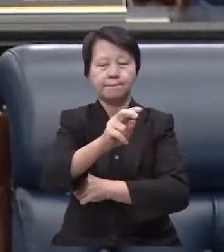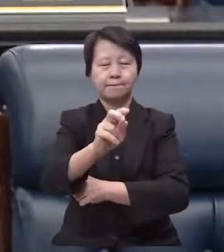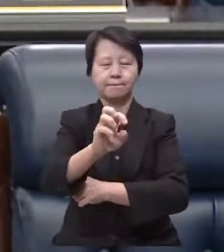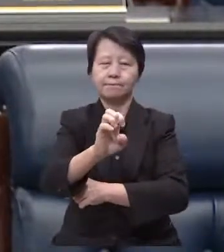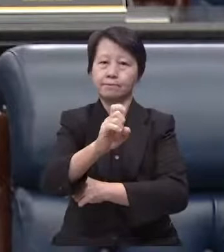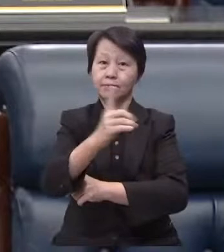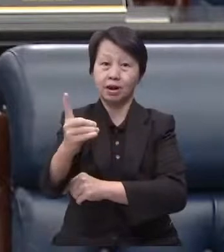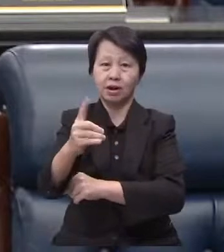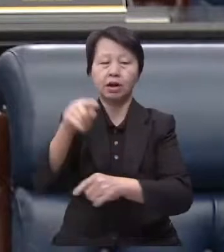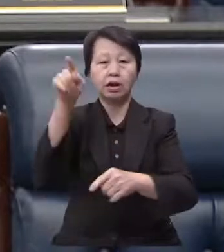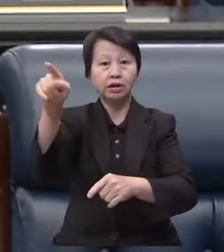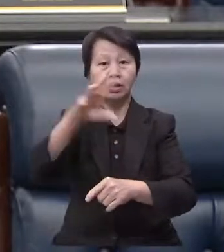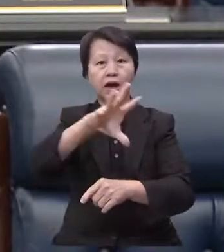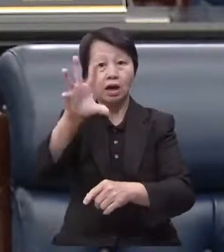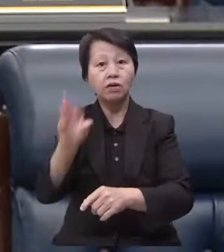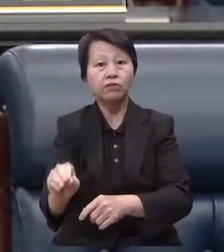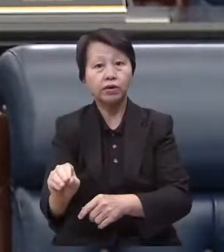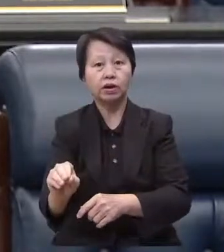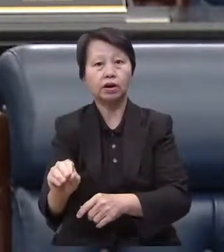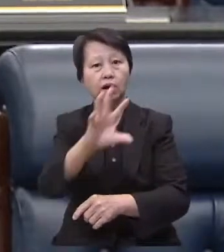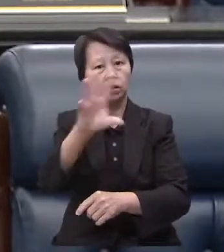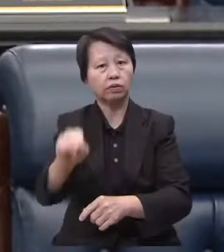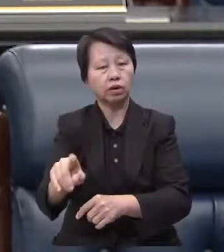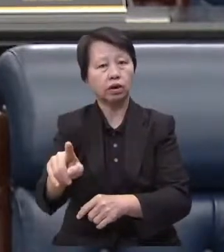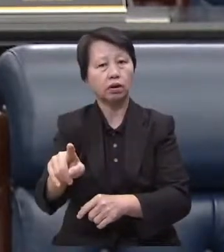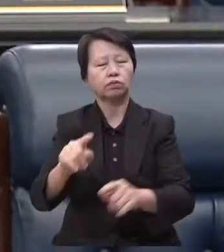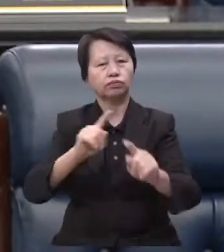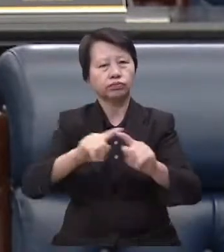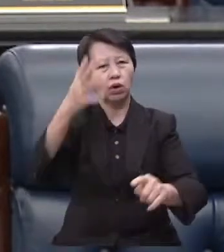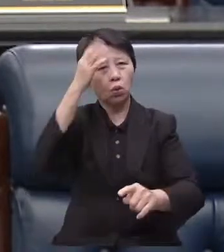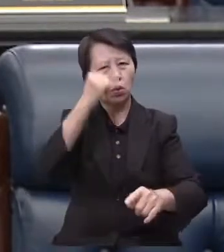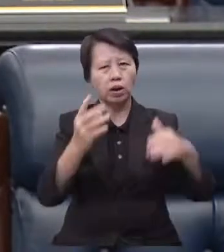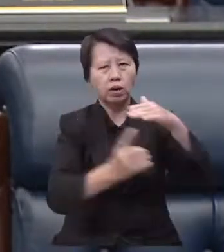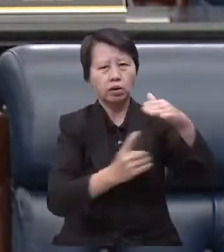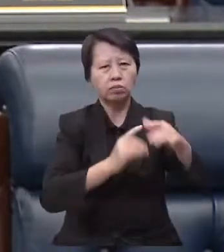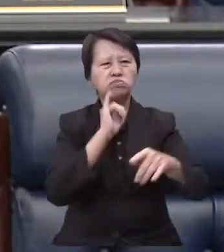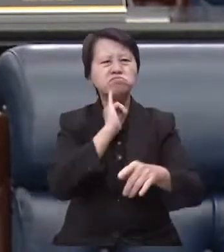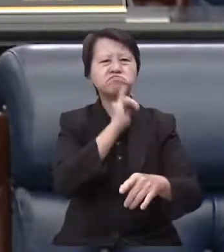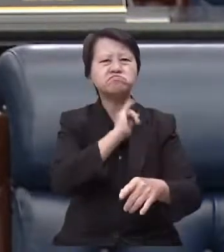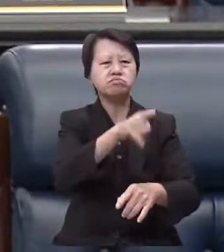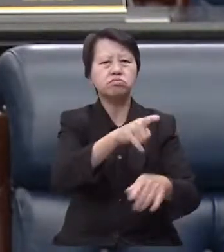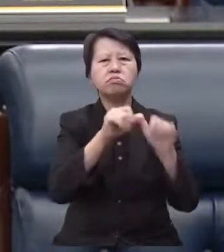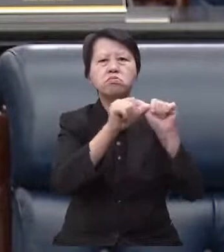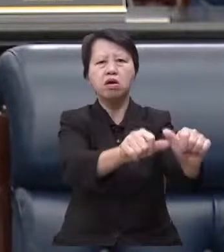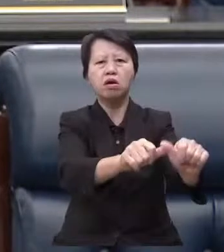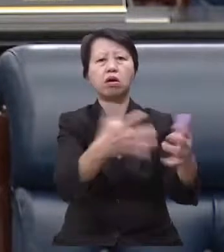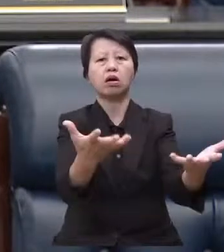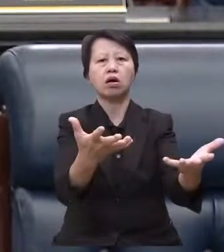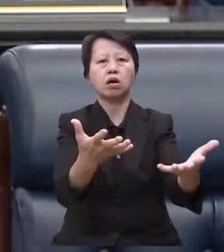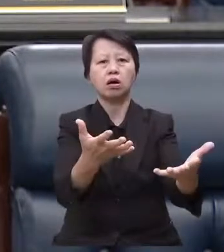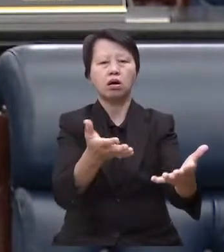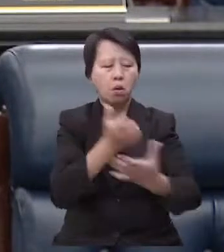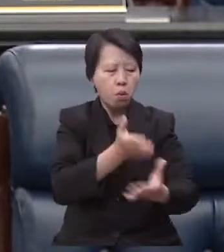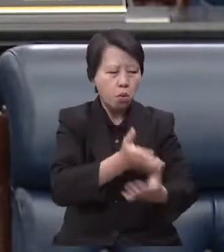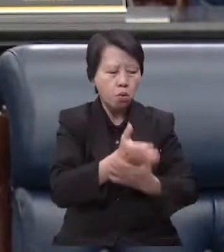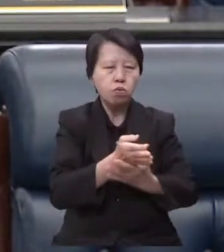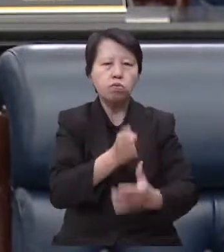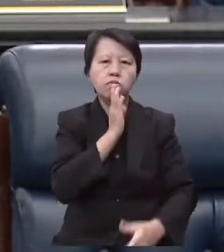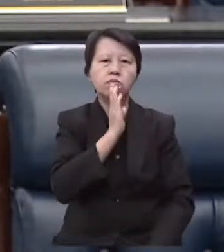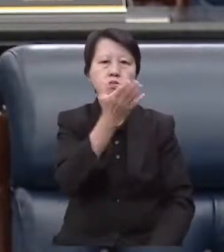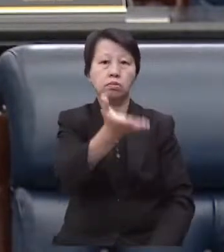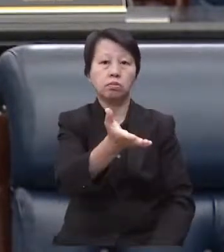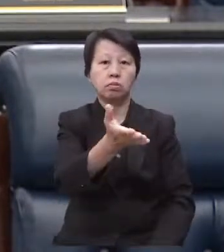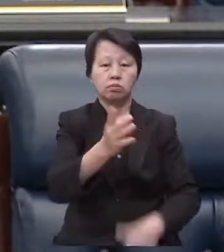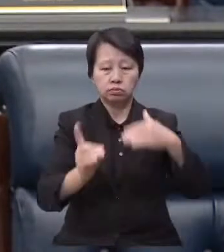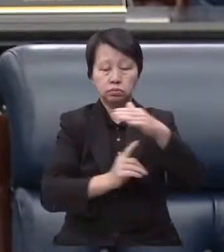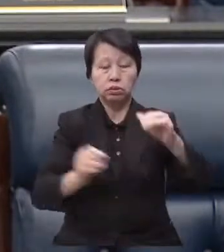Selatan. Kenapa pula pentadbir dasar apartheid rejim Israel dibiarkan terus bermaharaja lela meneruskan